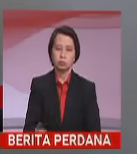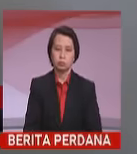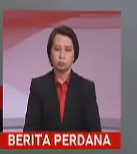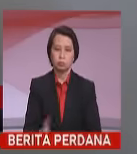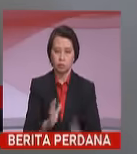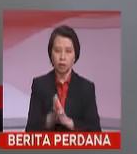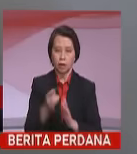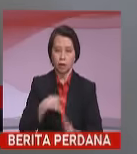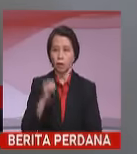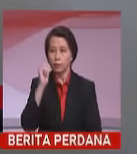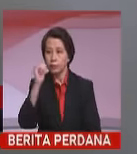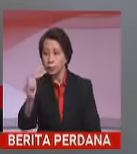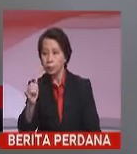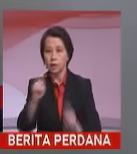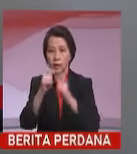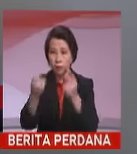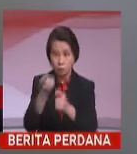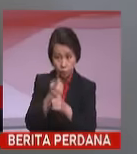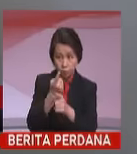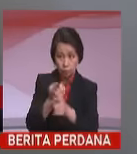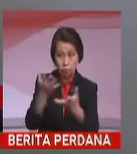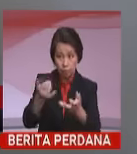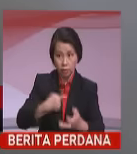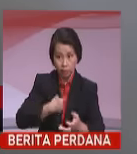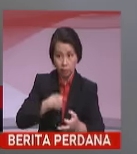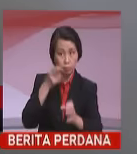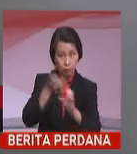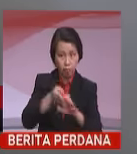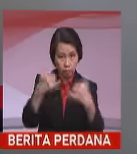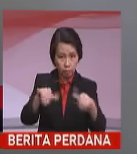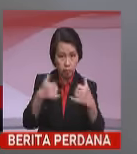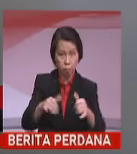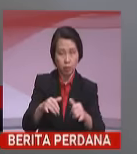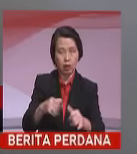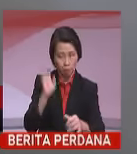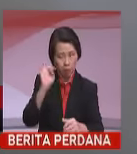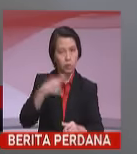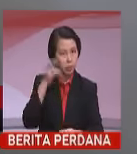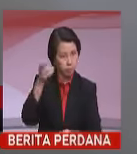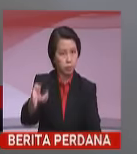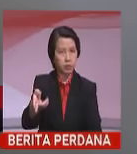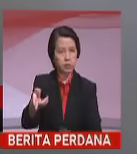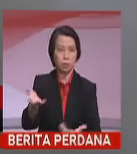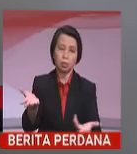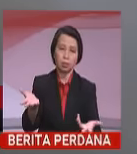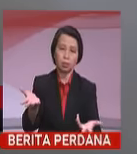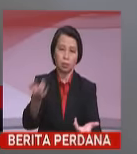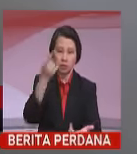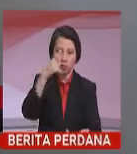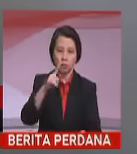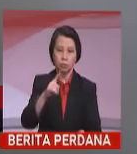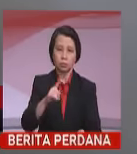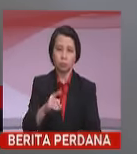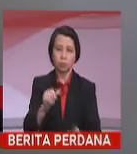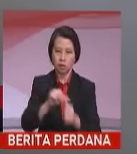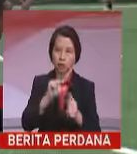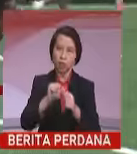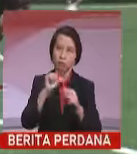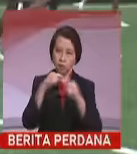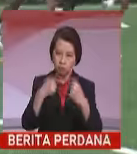So, saya nak pergi tim yang betul-betul nak saya untuk main di role tu, untuk deliver di setiap